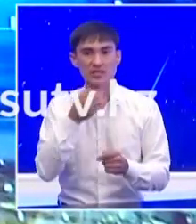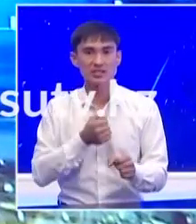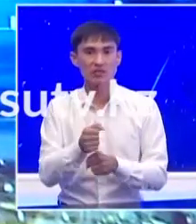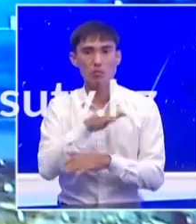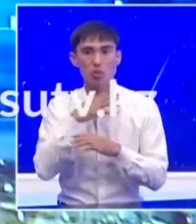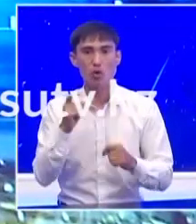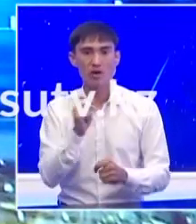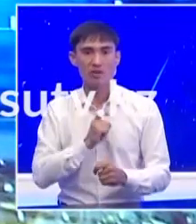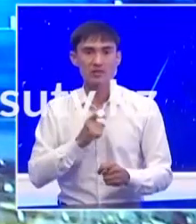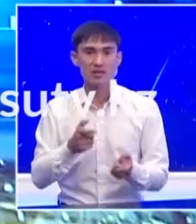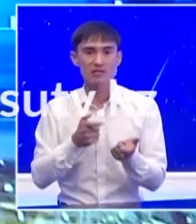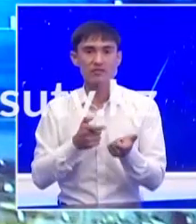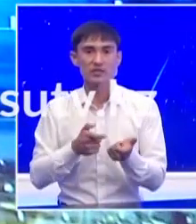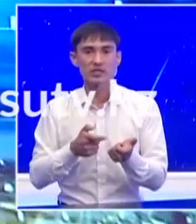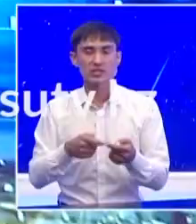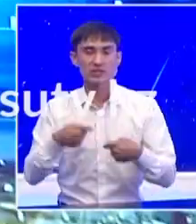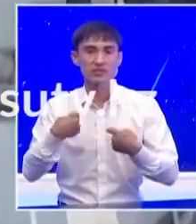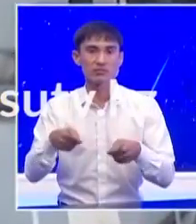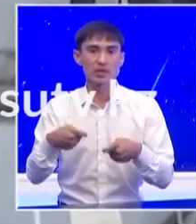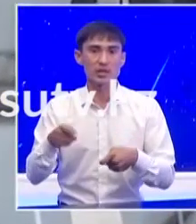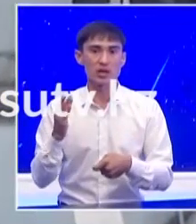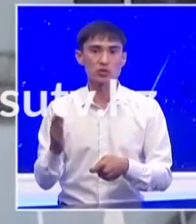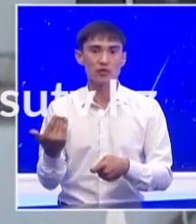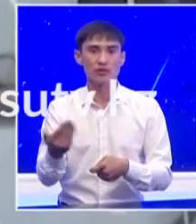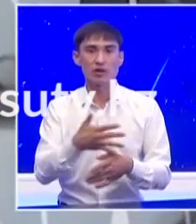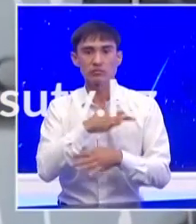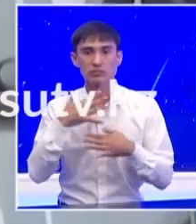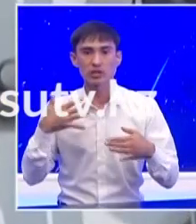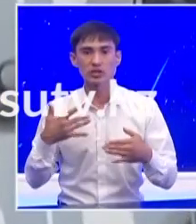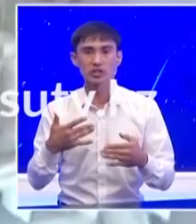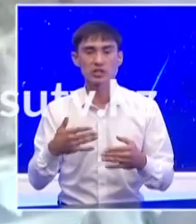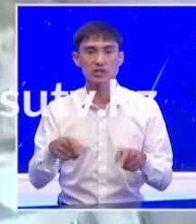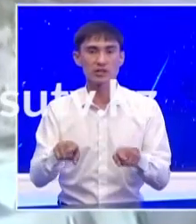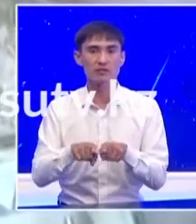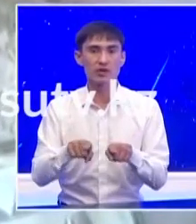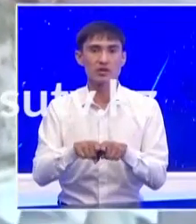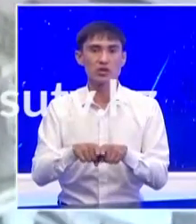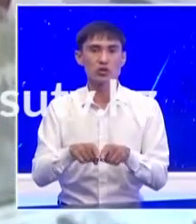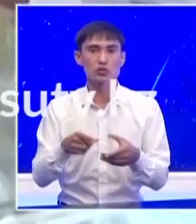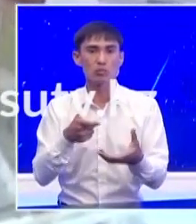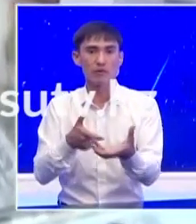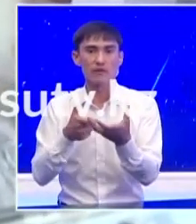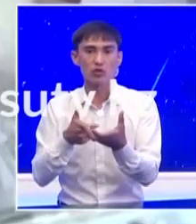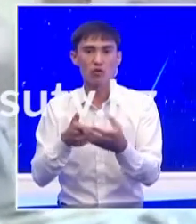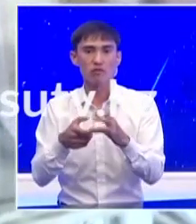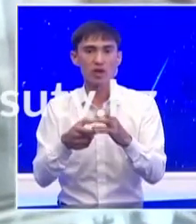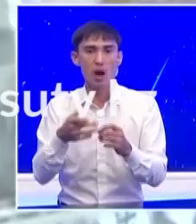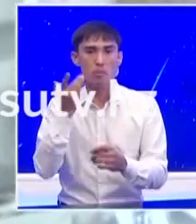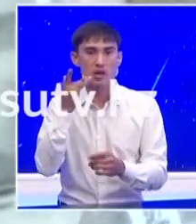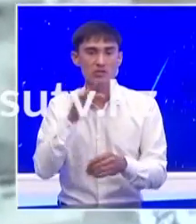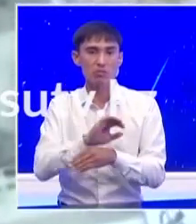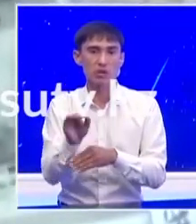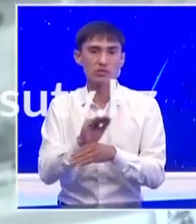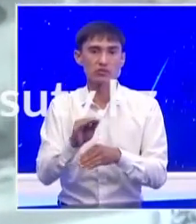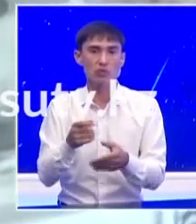многих владельцев оружия выставлять его на продажу. В их арсенале многочисленные образцы товара, штурмовые винтовки американского